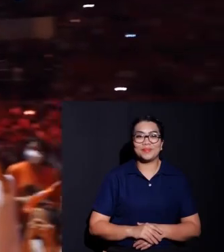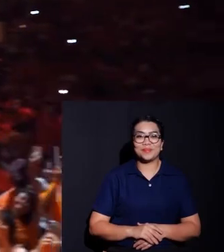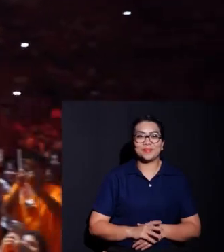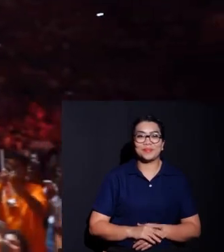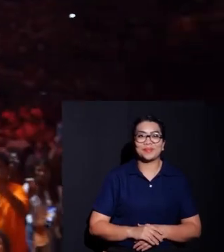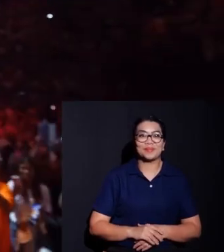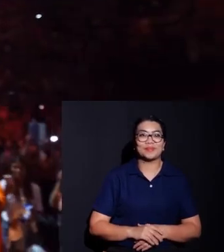ประธาน